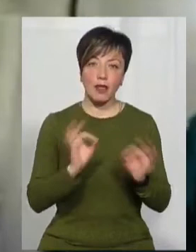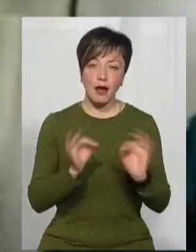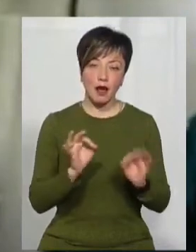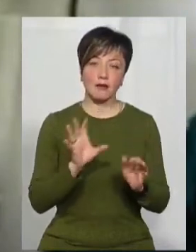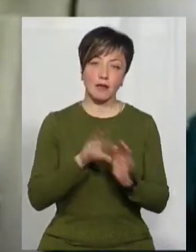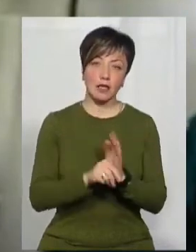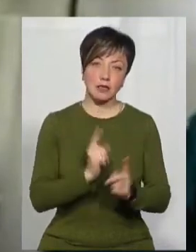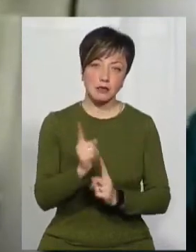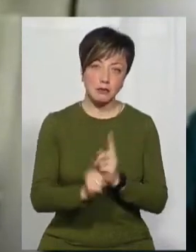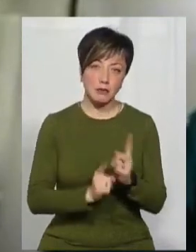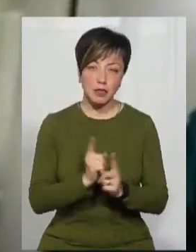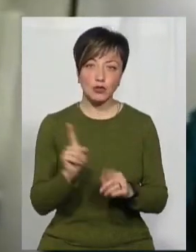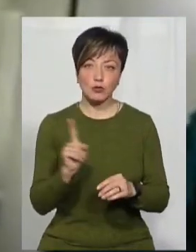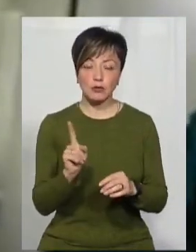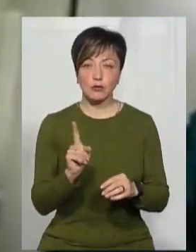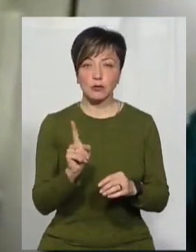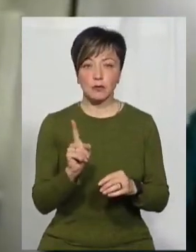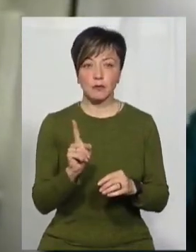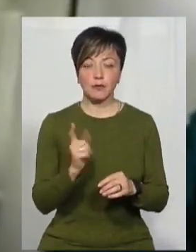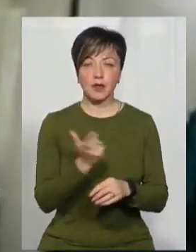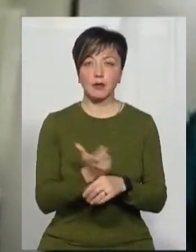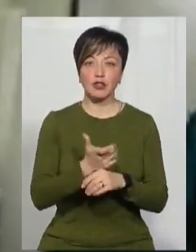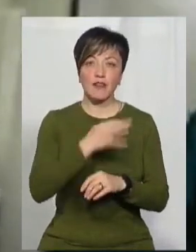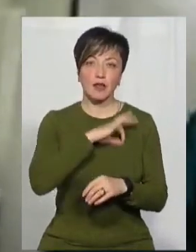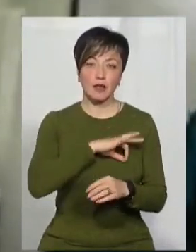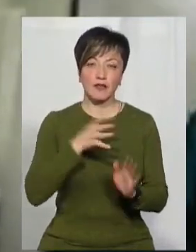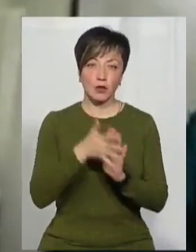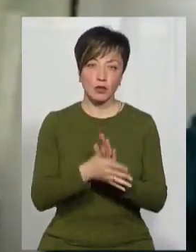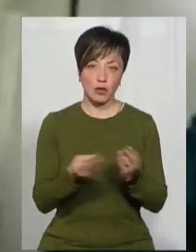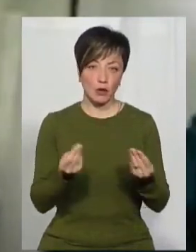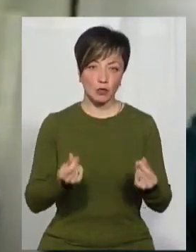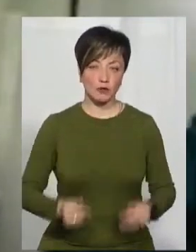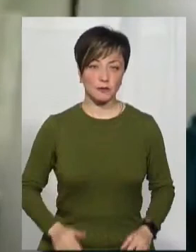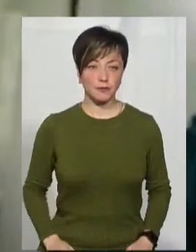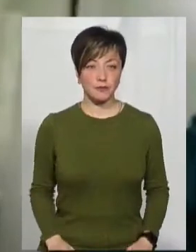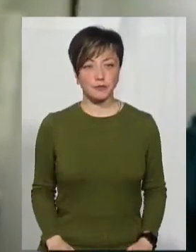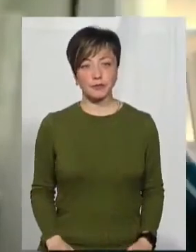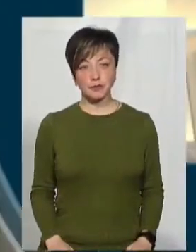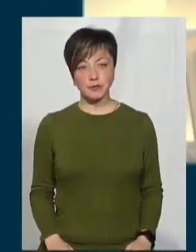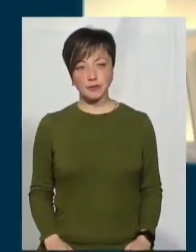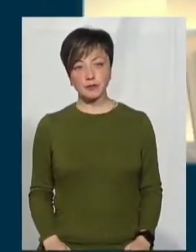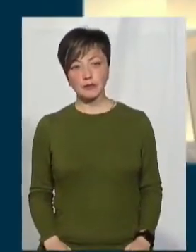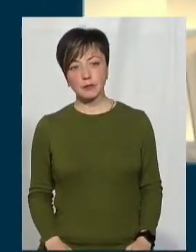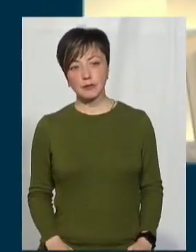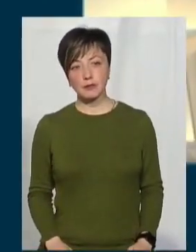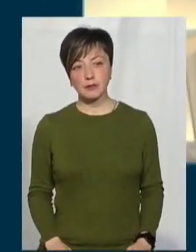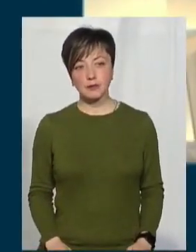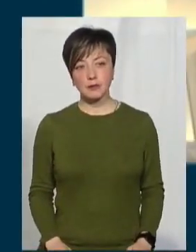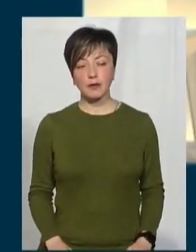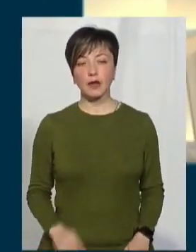змін для того, щоб забезпечити більш ефективне використання публічних коштів. Зрозуміло. Як